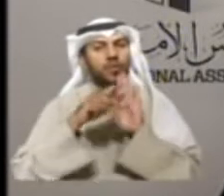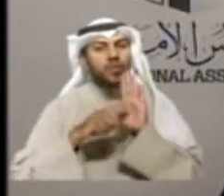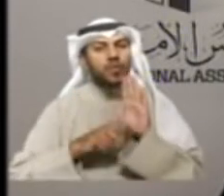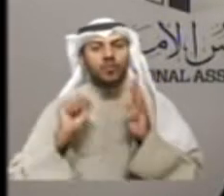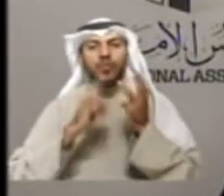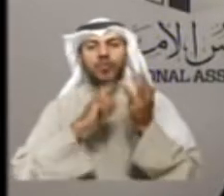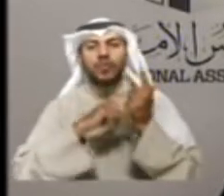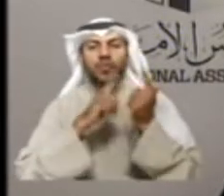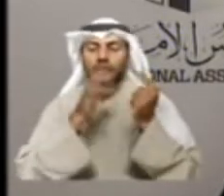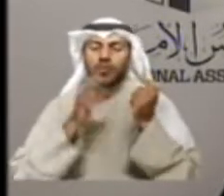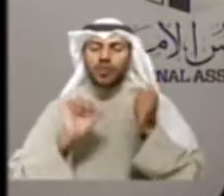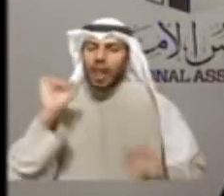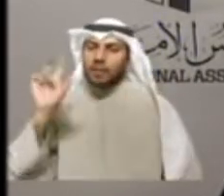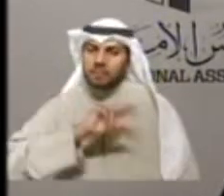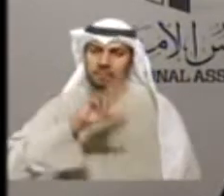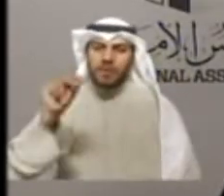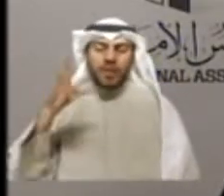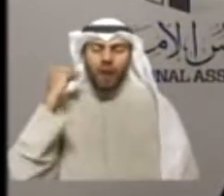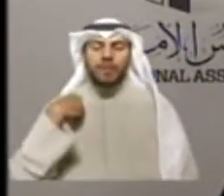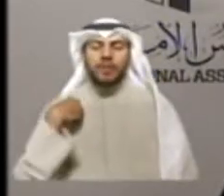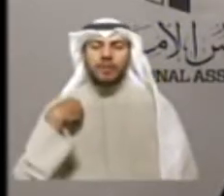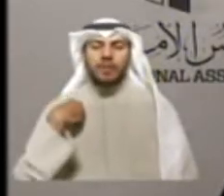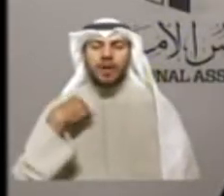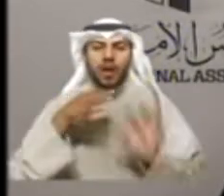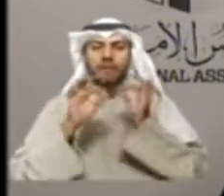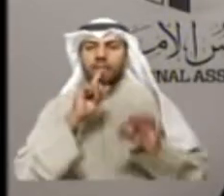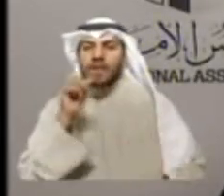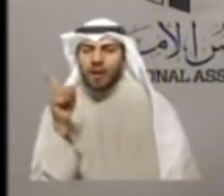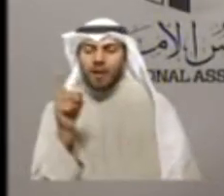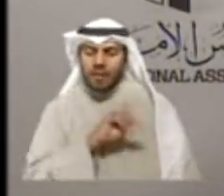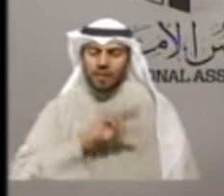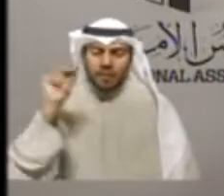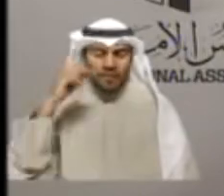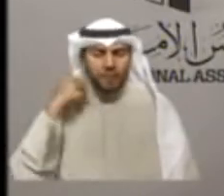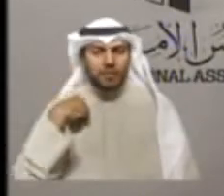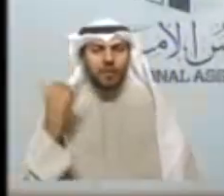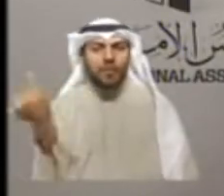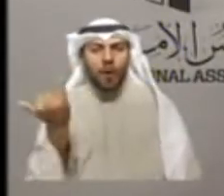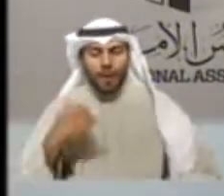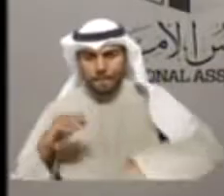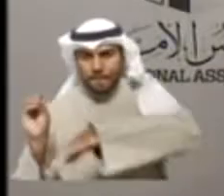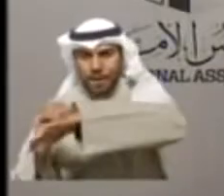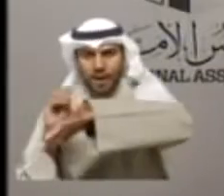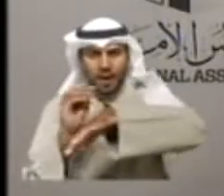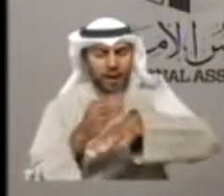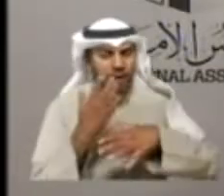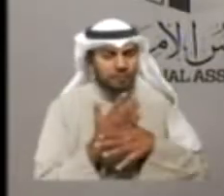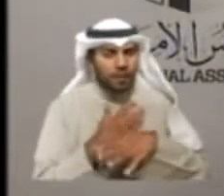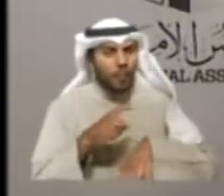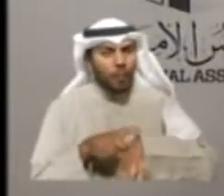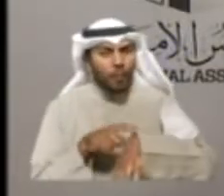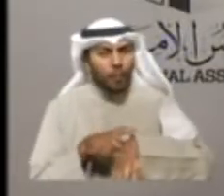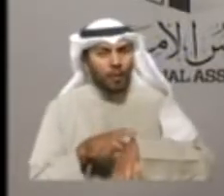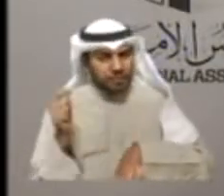الاتحاد الدولي لكرة القدم. إن سبب هذه الدعوة المستعجلة والطارئة يتعلق بمواعيد